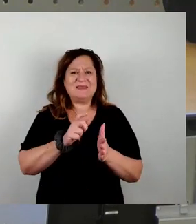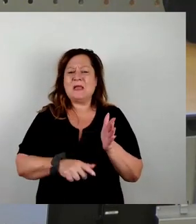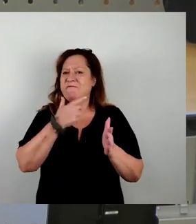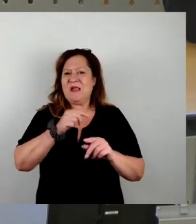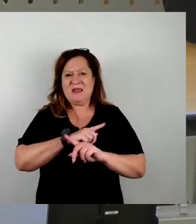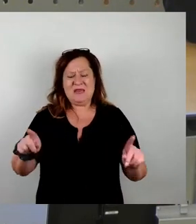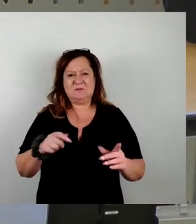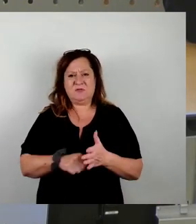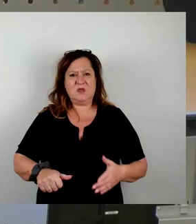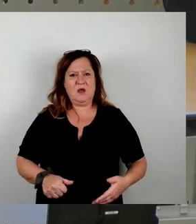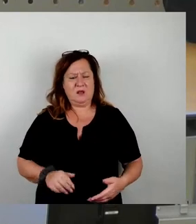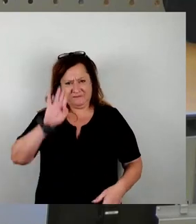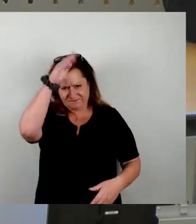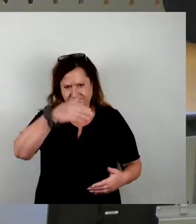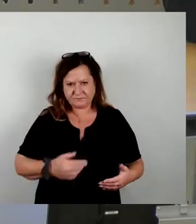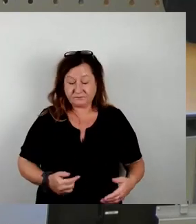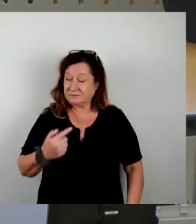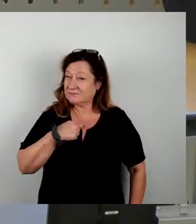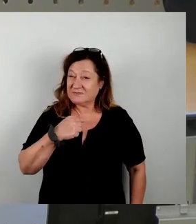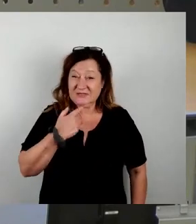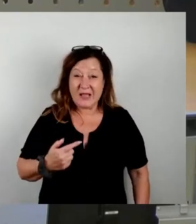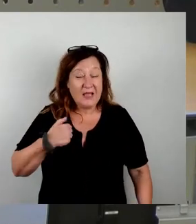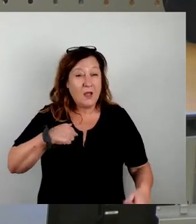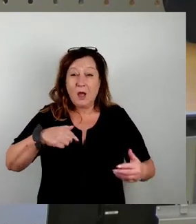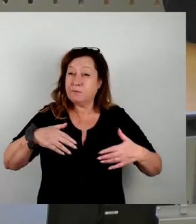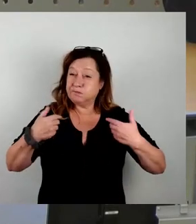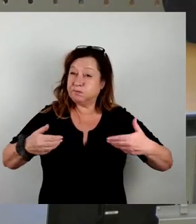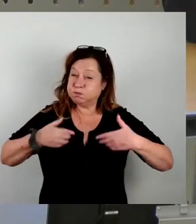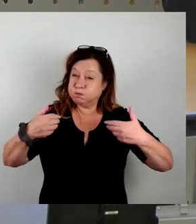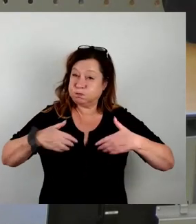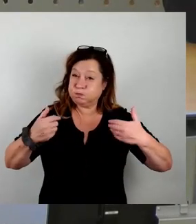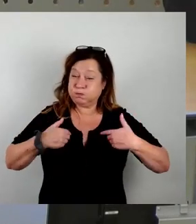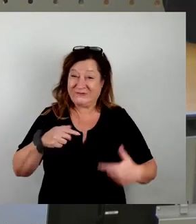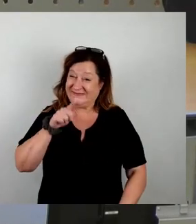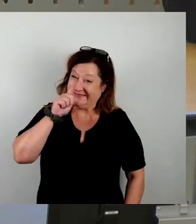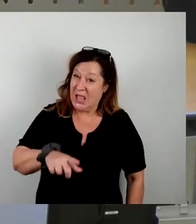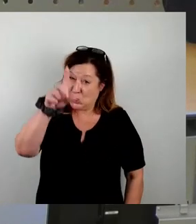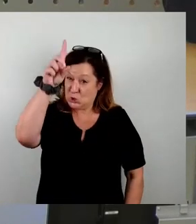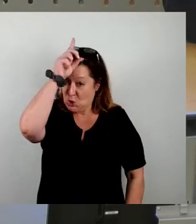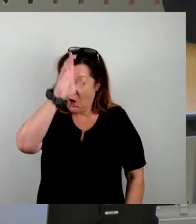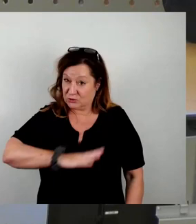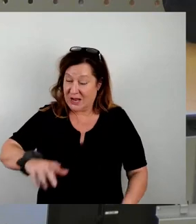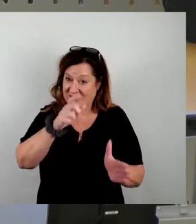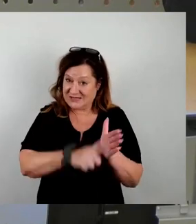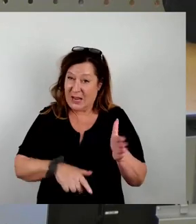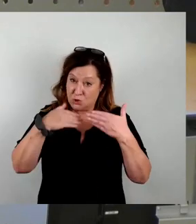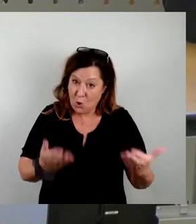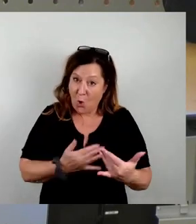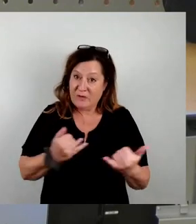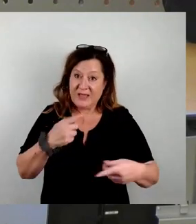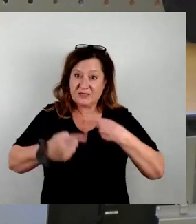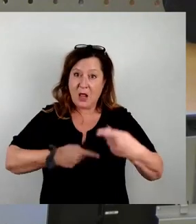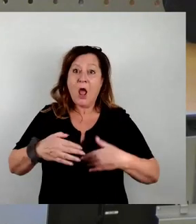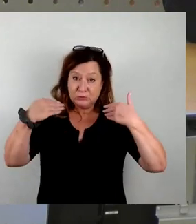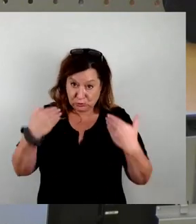absurd. Und ich sage Ihnen, ich reg mich auf, Sie merken das, dieses Deutschlandticket ist, so wie es gemacht worden ist und so wie es